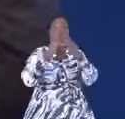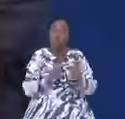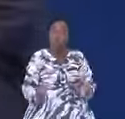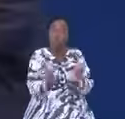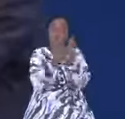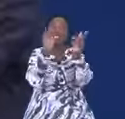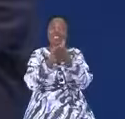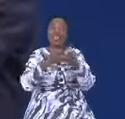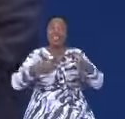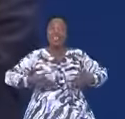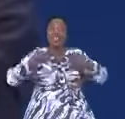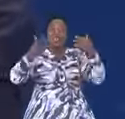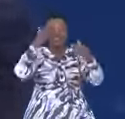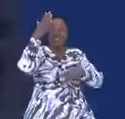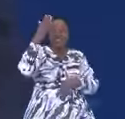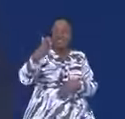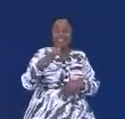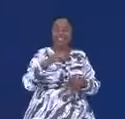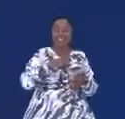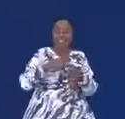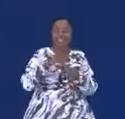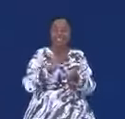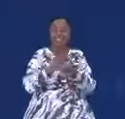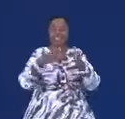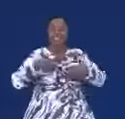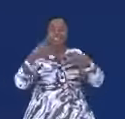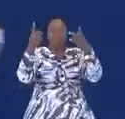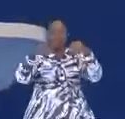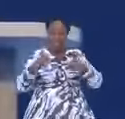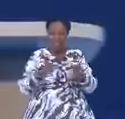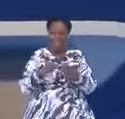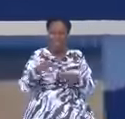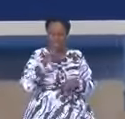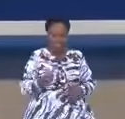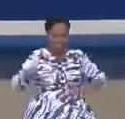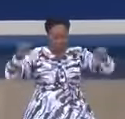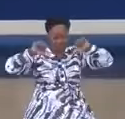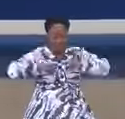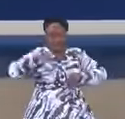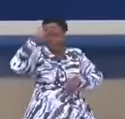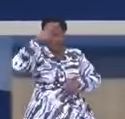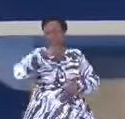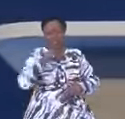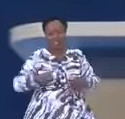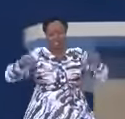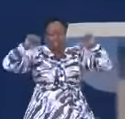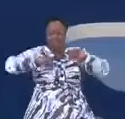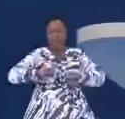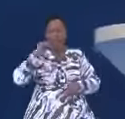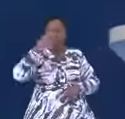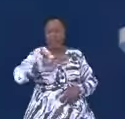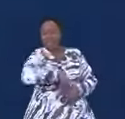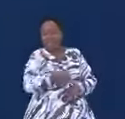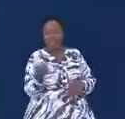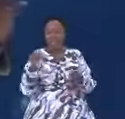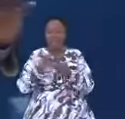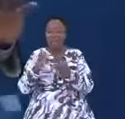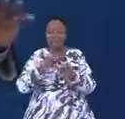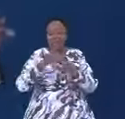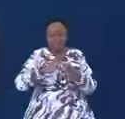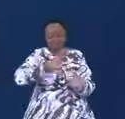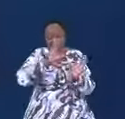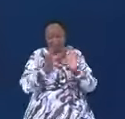tu n'es pas un condamné qui n'est pas la femme pendant les neuf condamnés tu es d'un converti une femme convertie